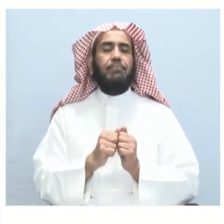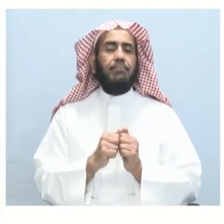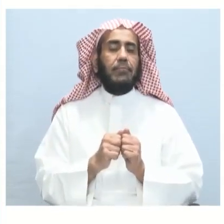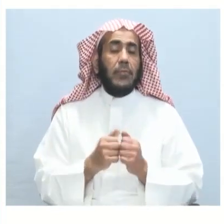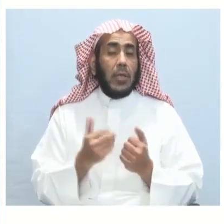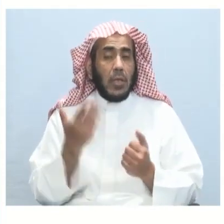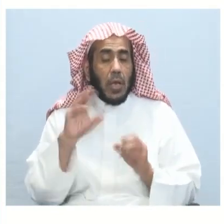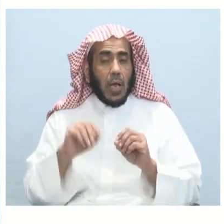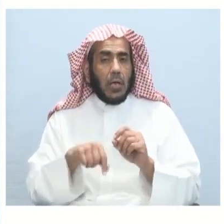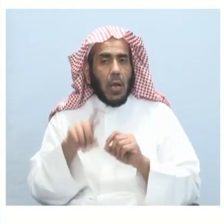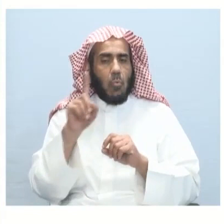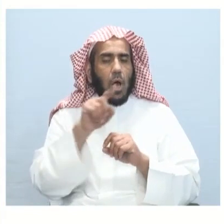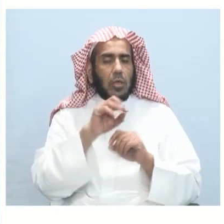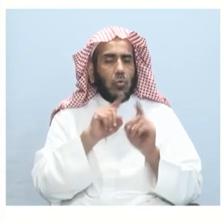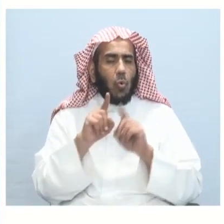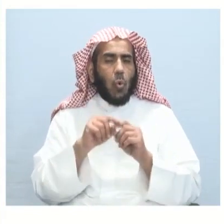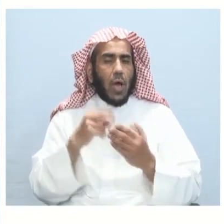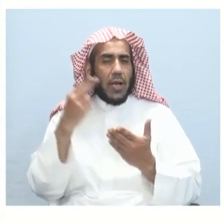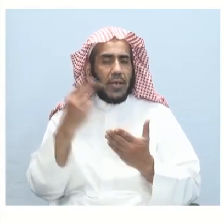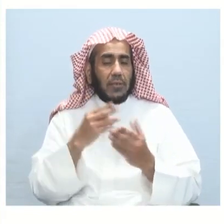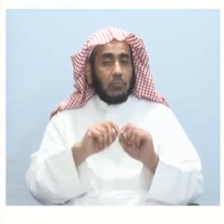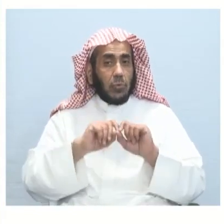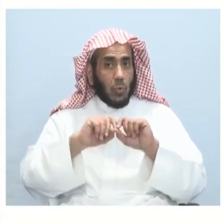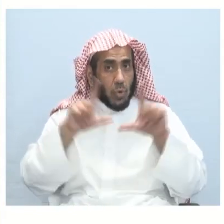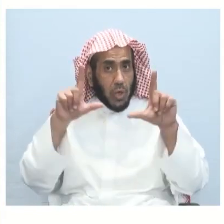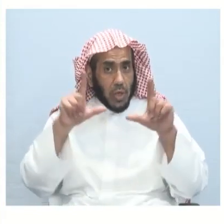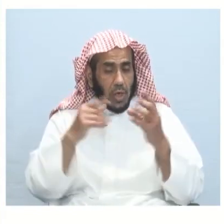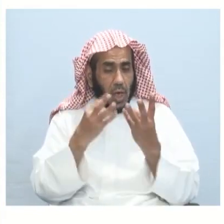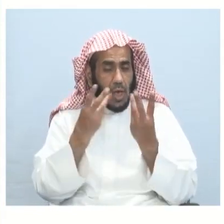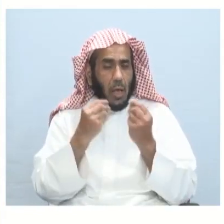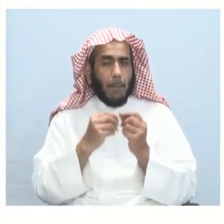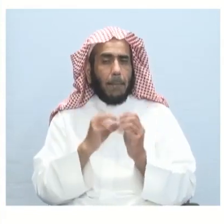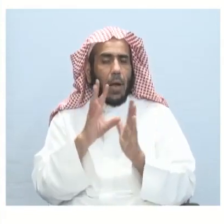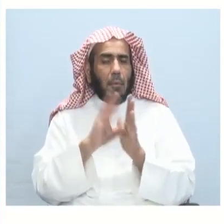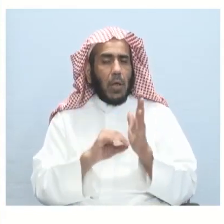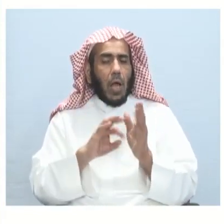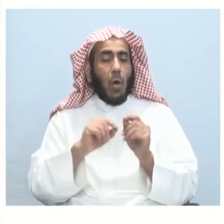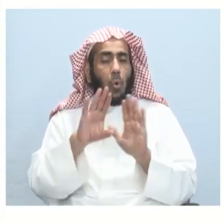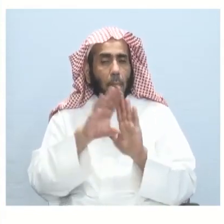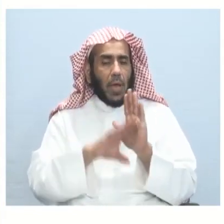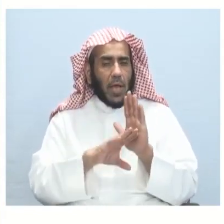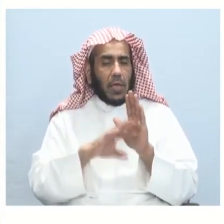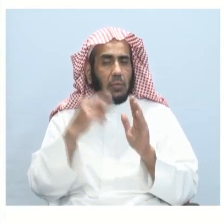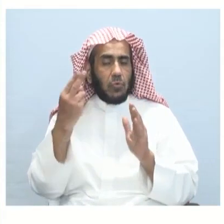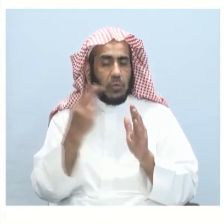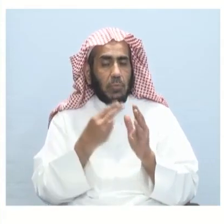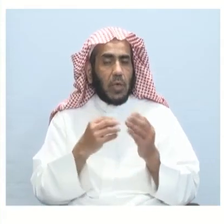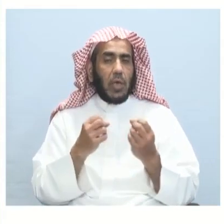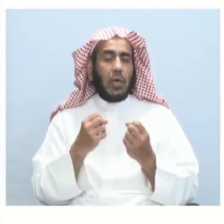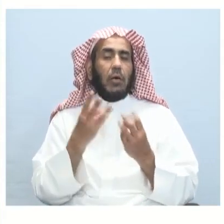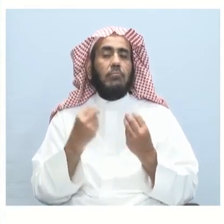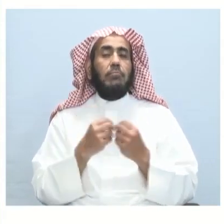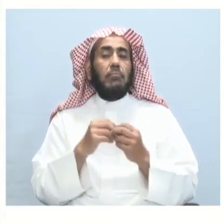ذكرنا ان المخطط هو رسم توضيحي للقيم الرقميه او البيانات المصممه للارقام